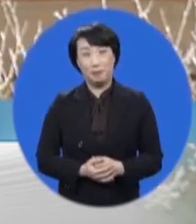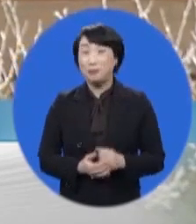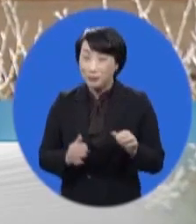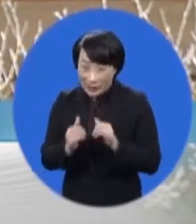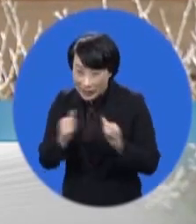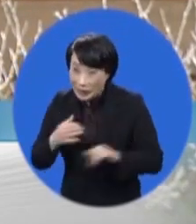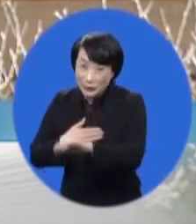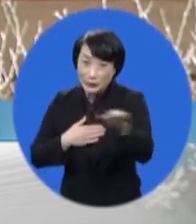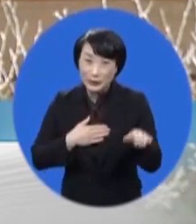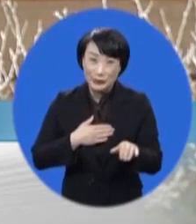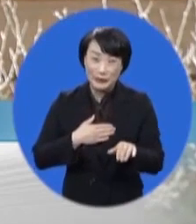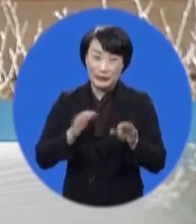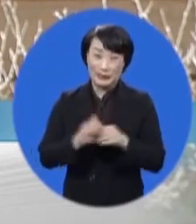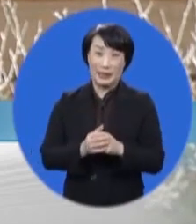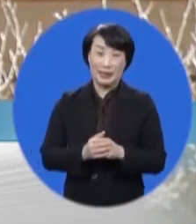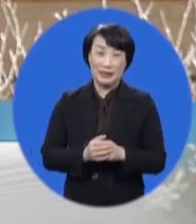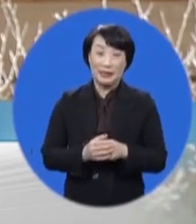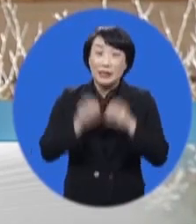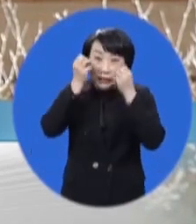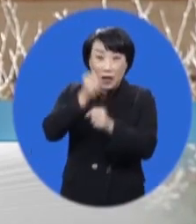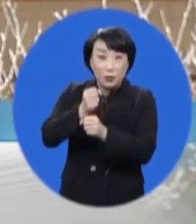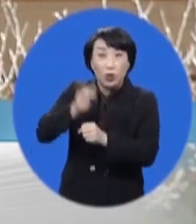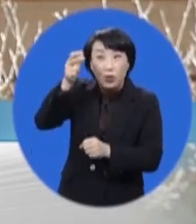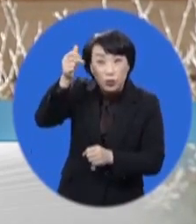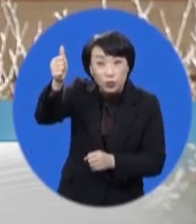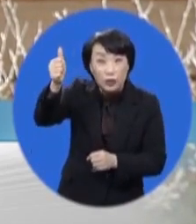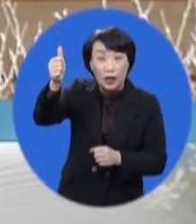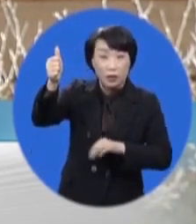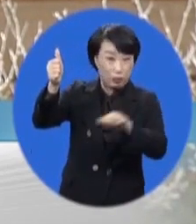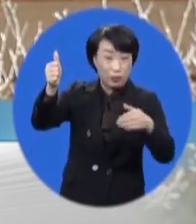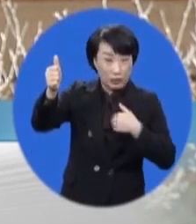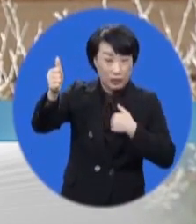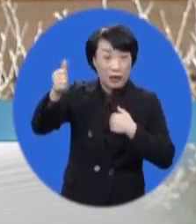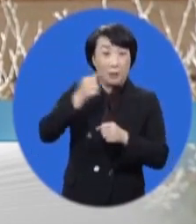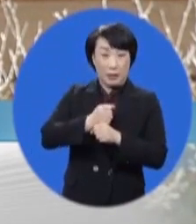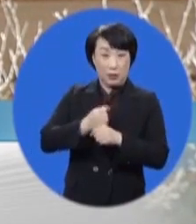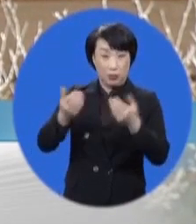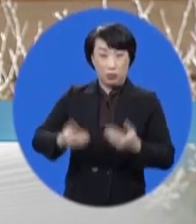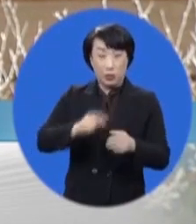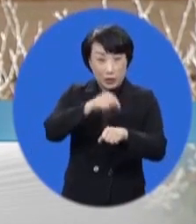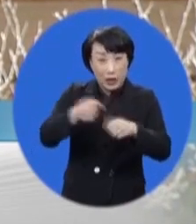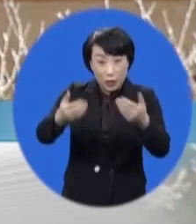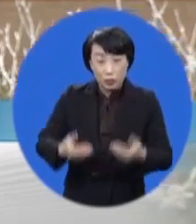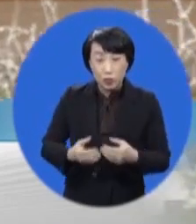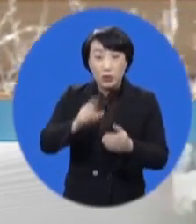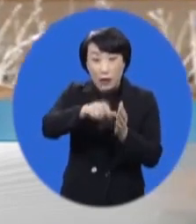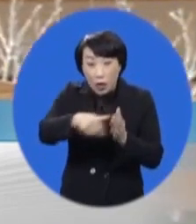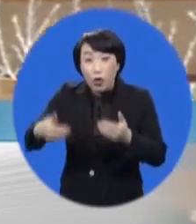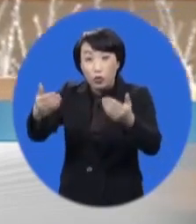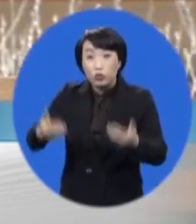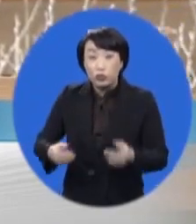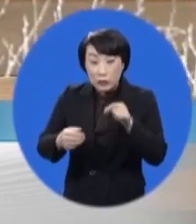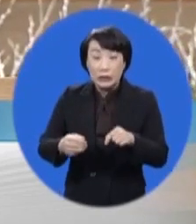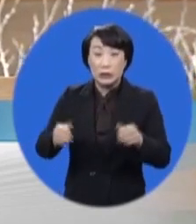우리 인간은 이렇게 창조자가 우리를 만드시고 연안을 주시고 세월을 주신